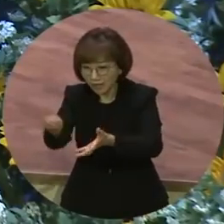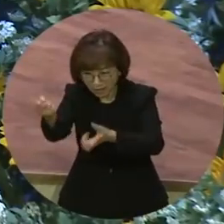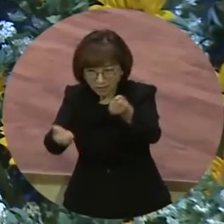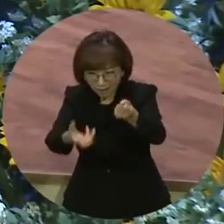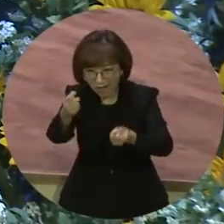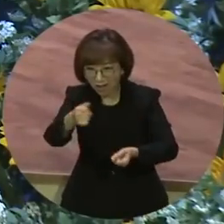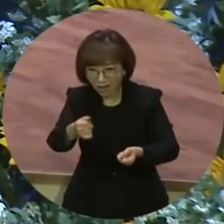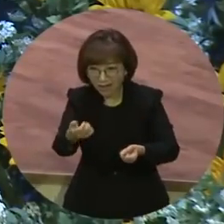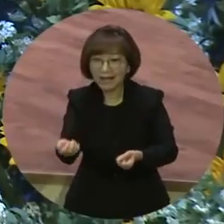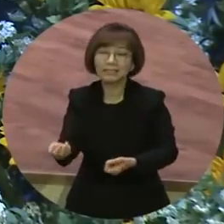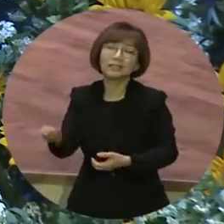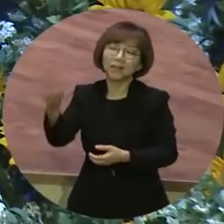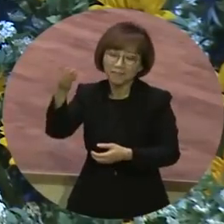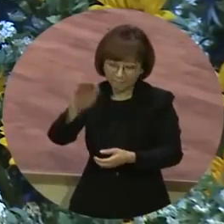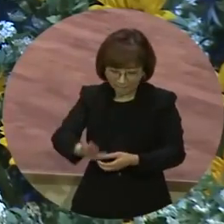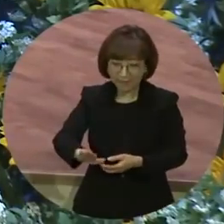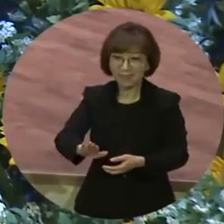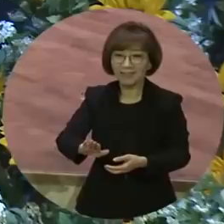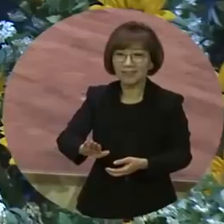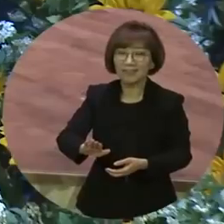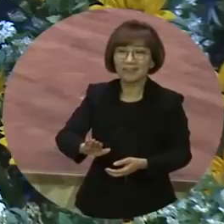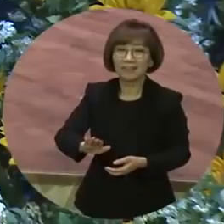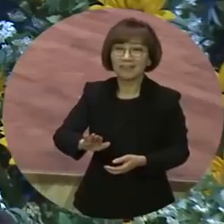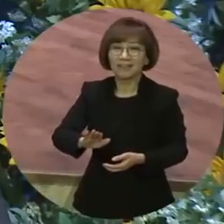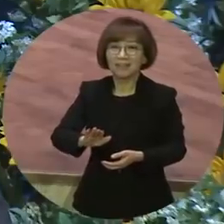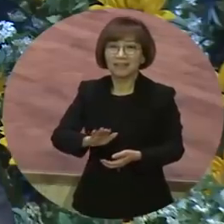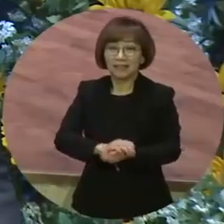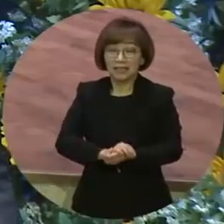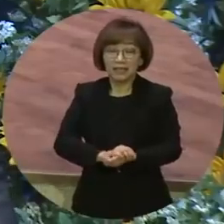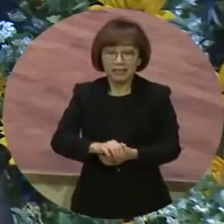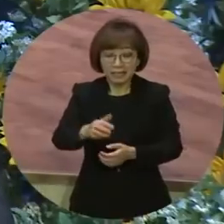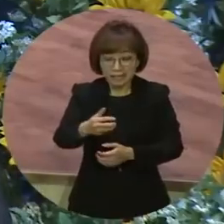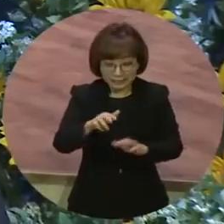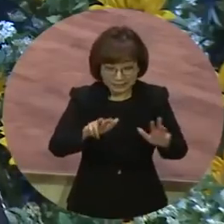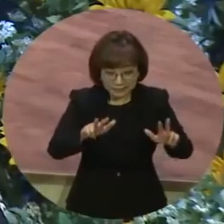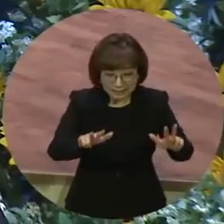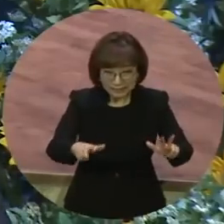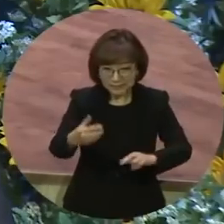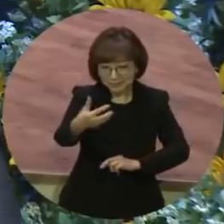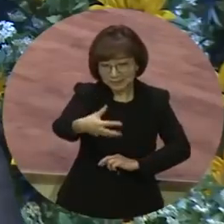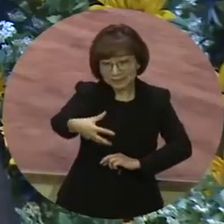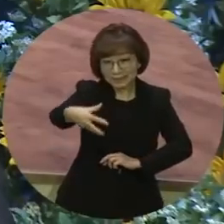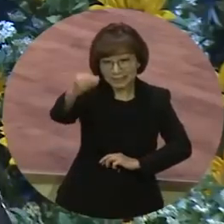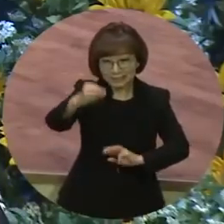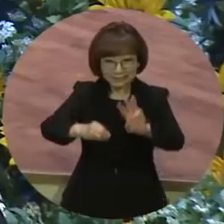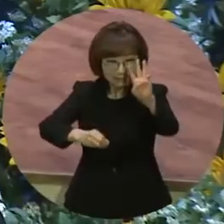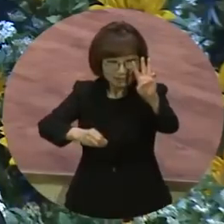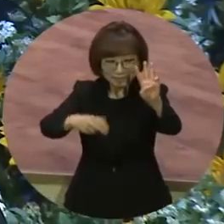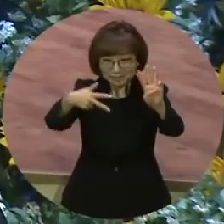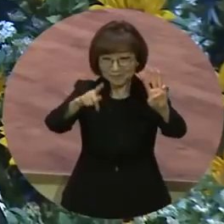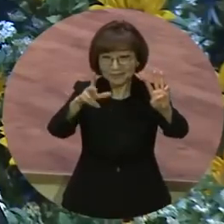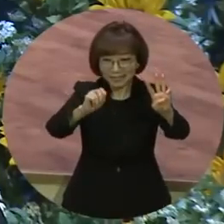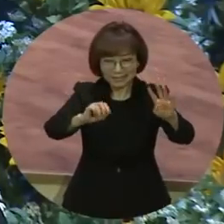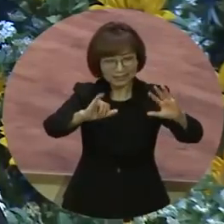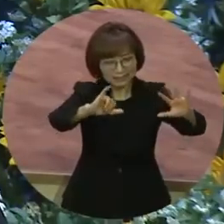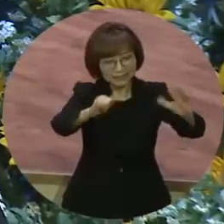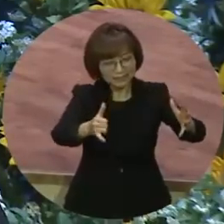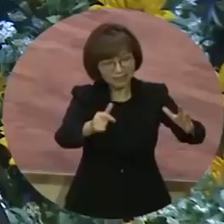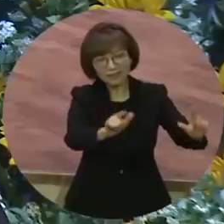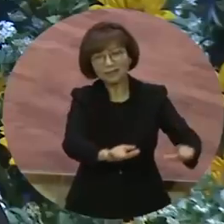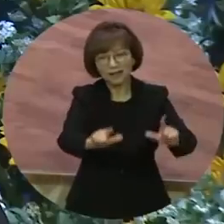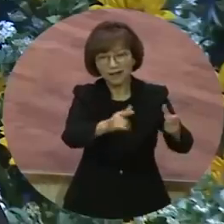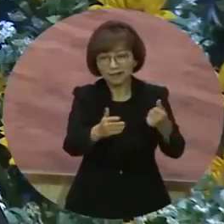있어요? 다 있습니다. 이 창세기 3대 현장에 사는 우리 인간들 누구에게나 다